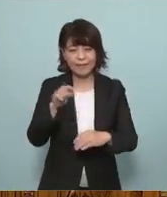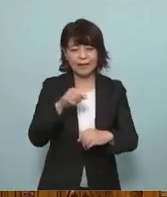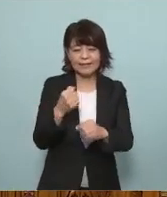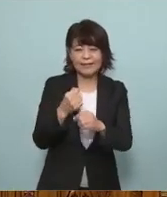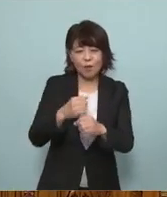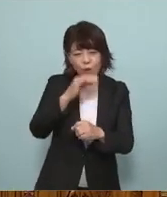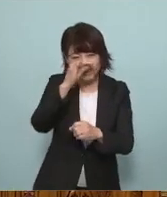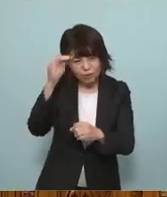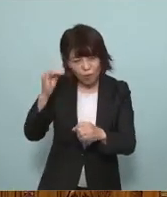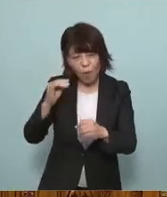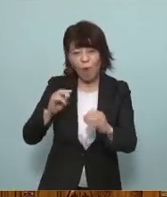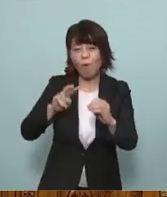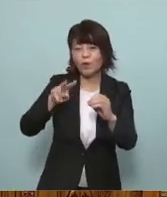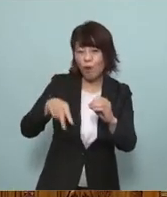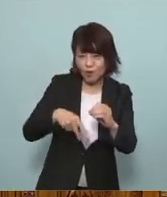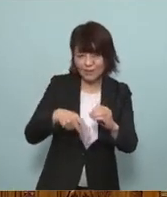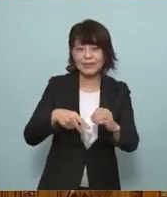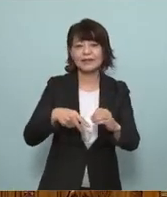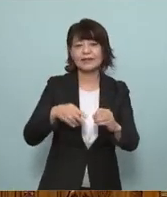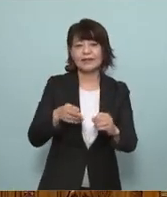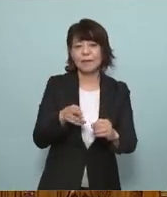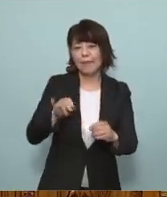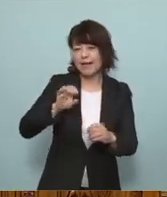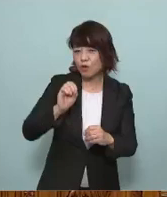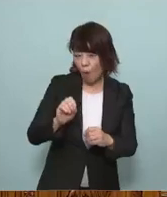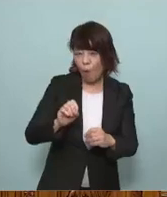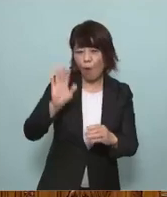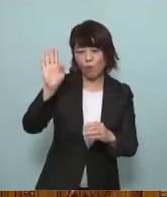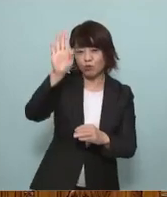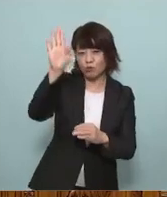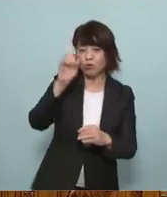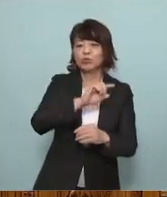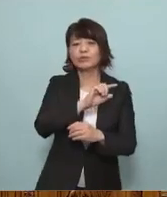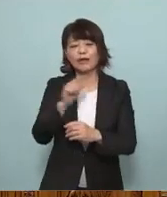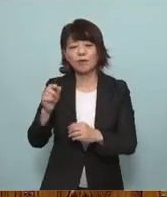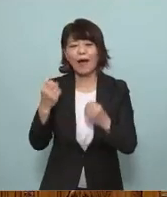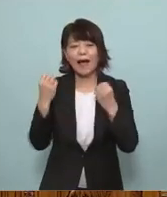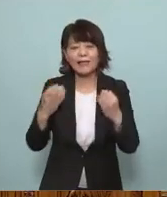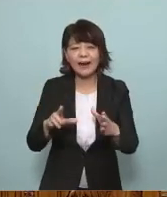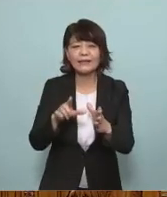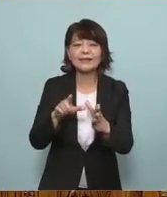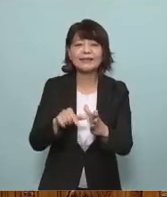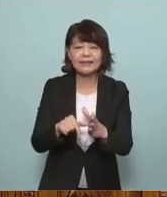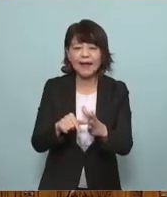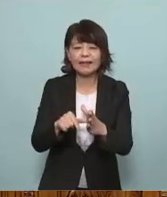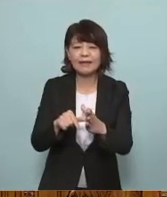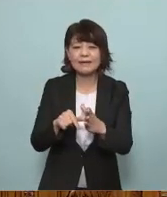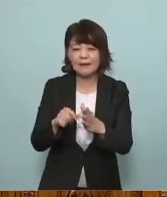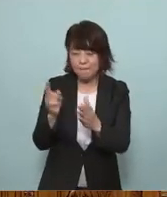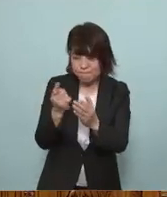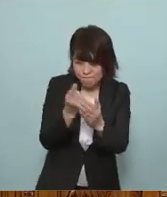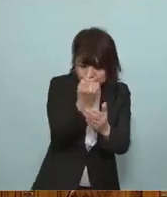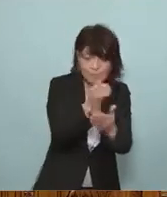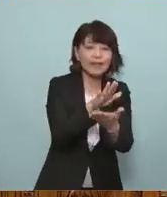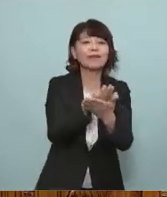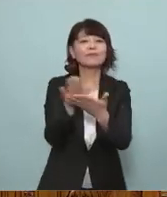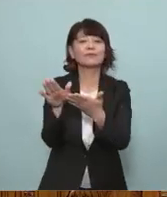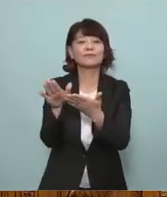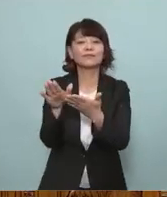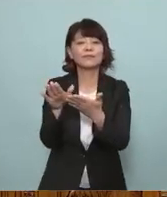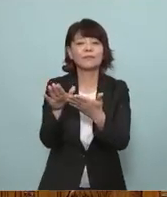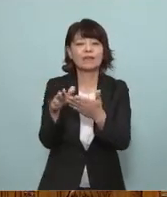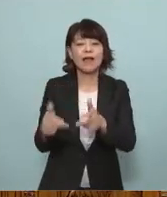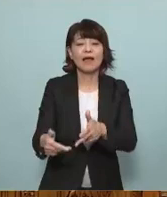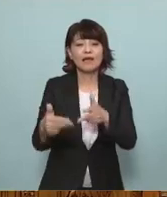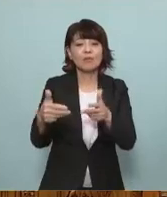能、量子、バイオ、宇宙など、新しい時代の種が芽吹き始めています。リモートワ